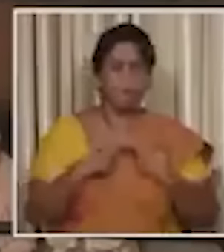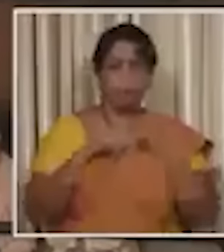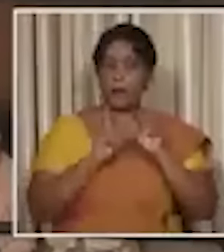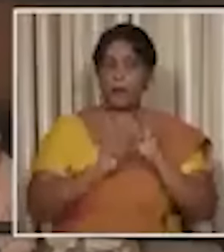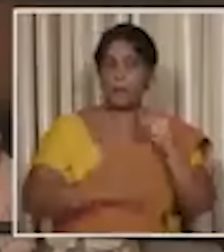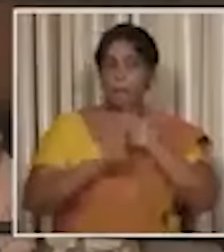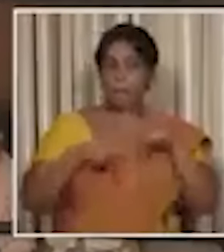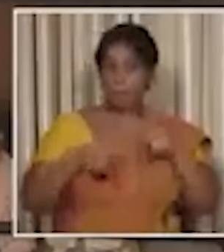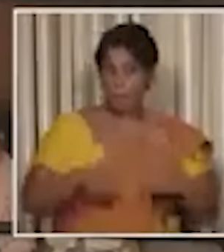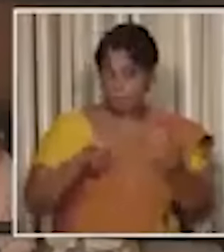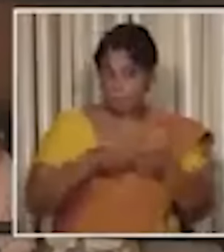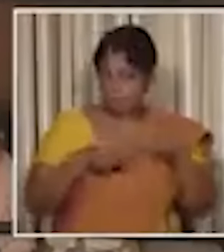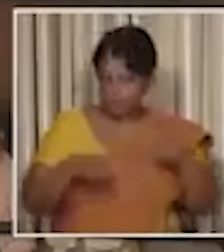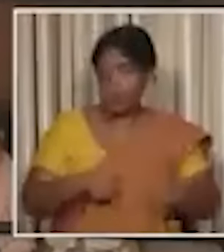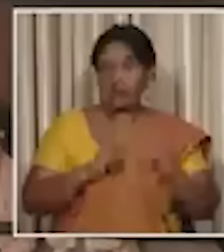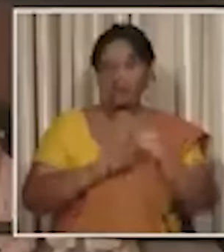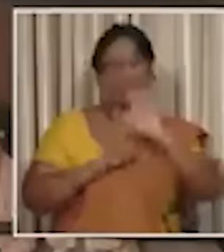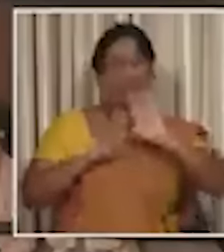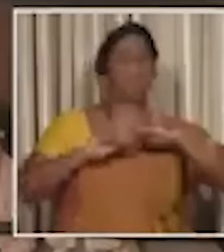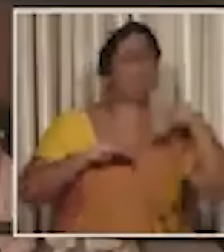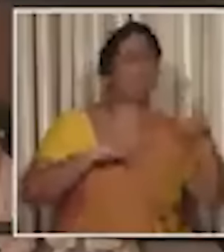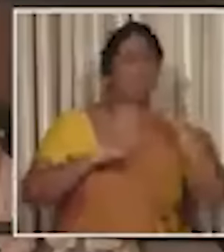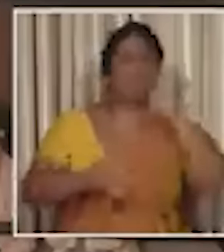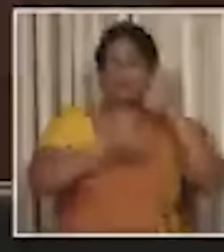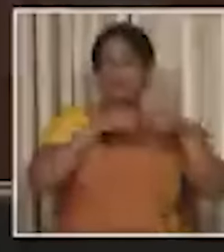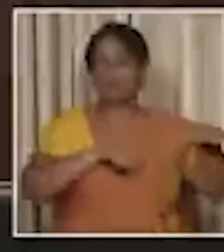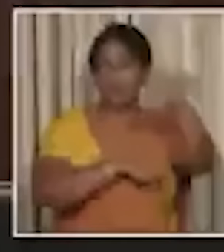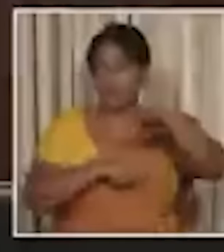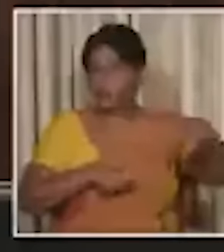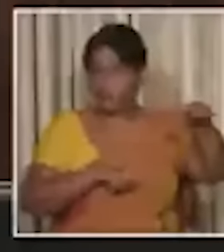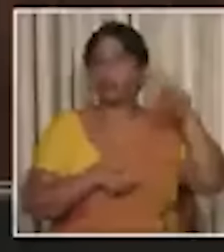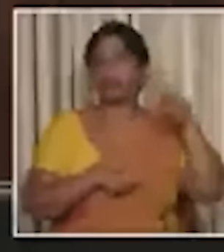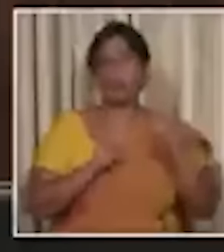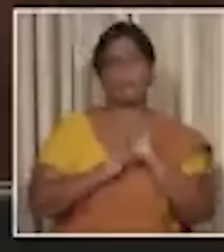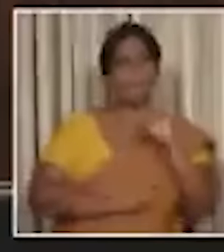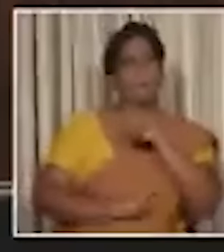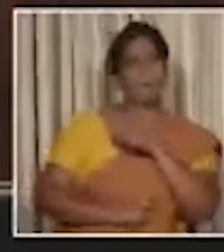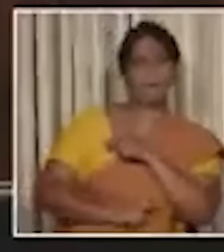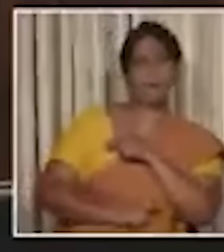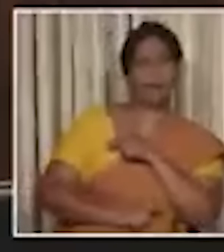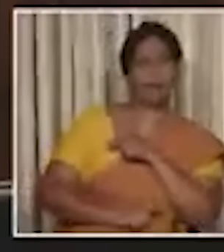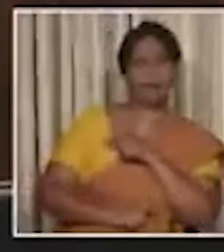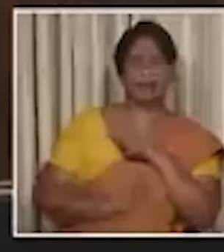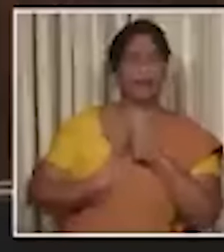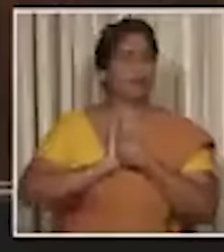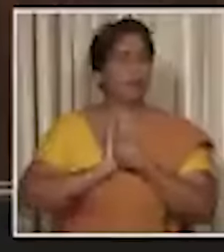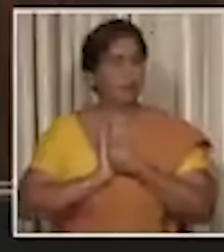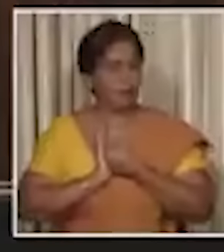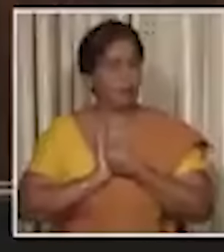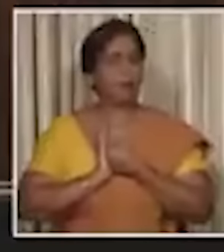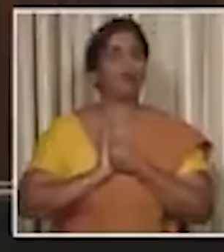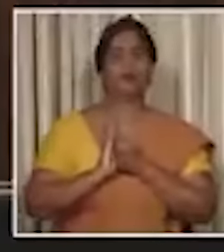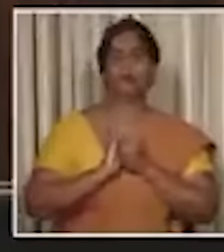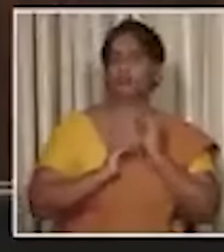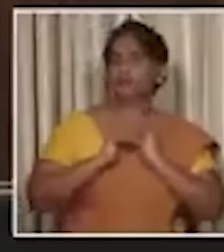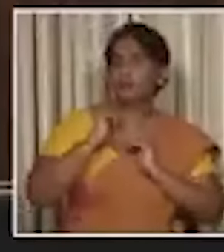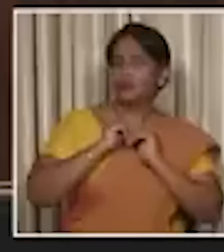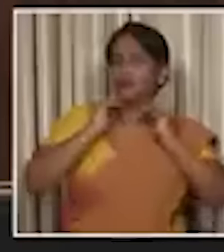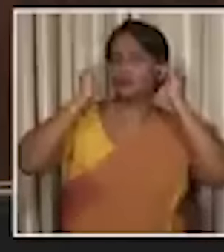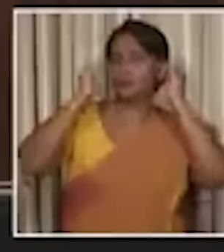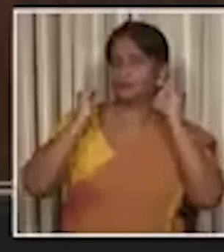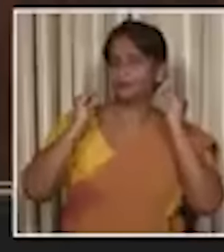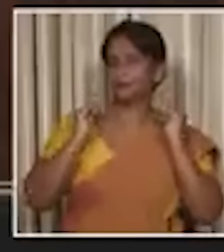ரீதியிலும், ஒரு அரசாங்கம் என்ற ரீதியிலும் நாங்கள் இந்த சட்டத்துக்கு கட்டுப்பட்டவர்களாக இருத்தல் வேண்டும். சட்டத்துக்கு கீழ்தான் நாங்கள் இருக்கின்றோம். எந்த